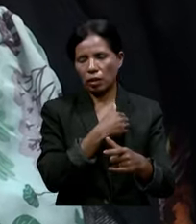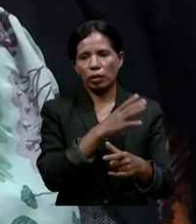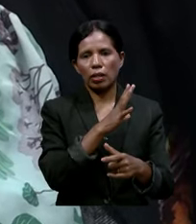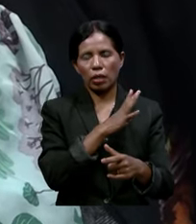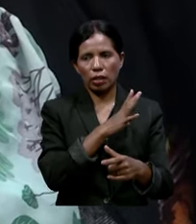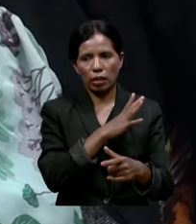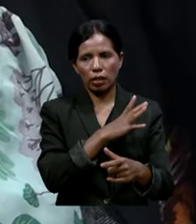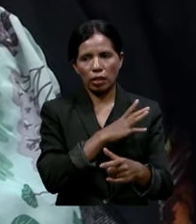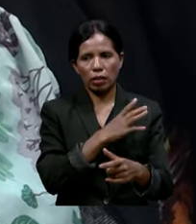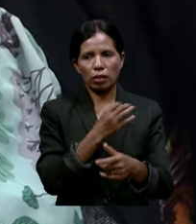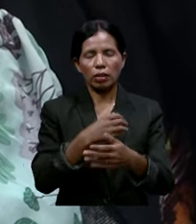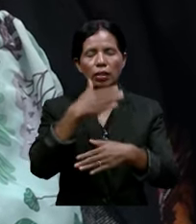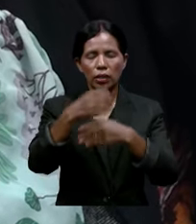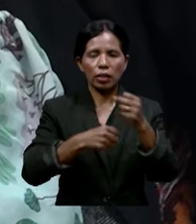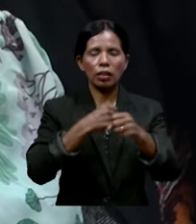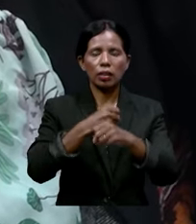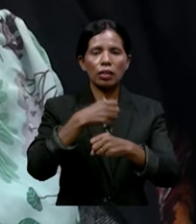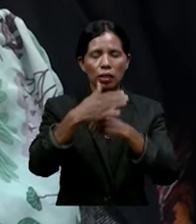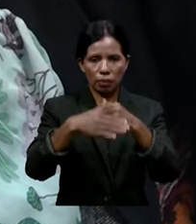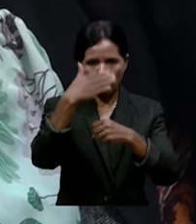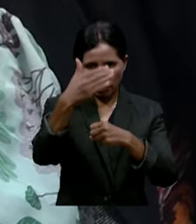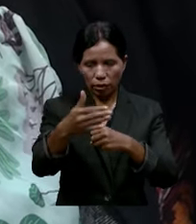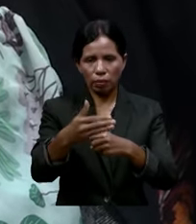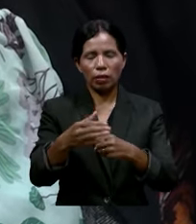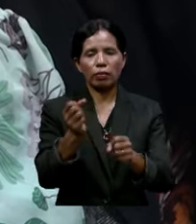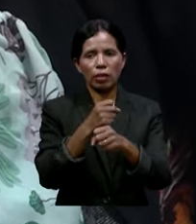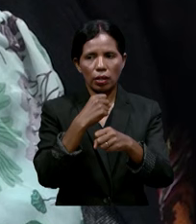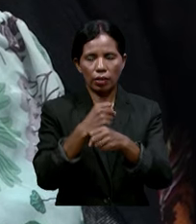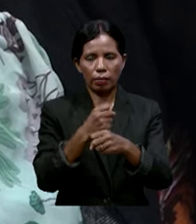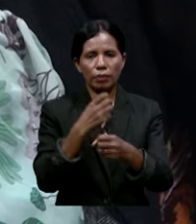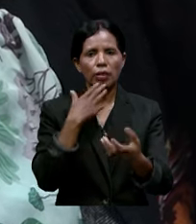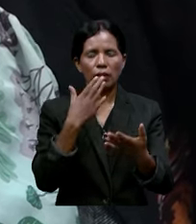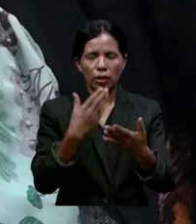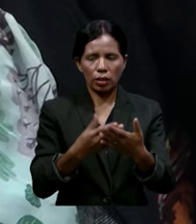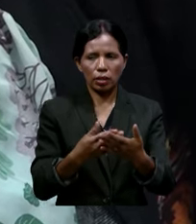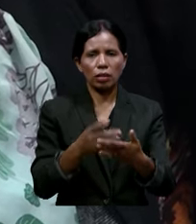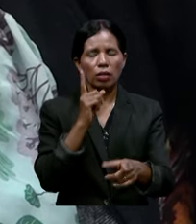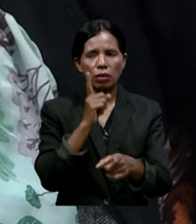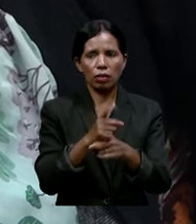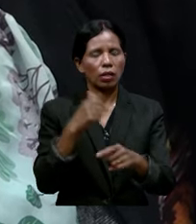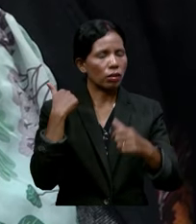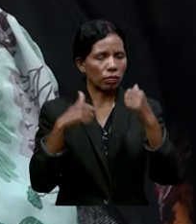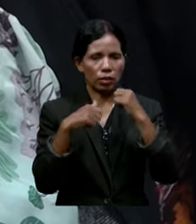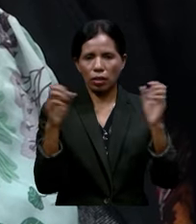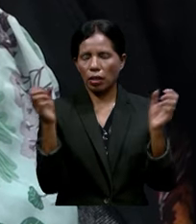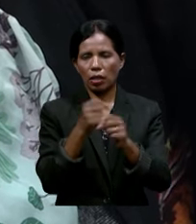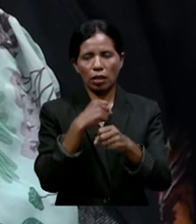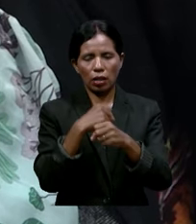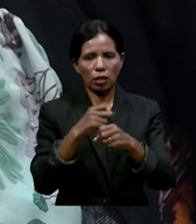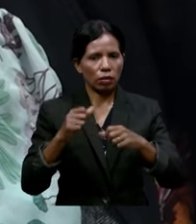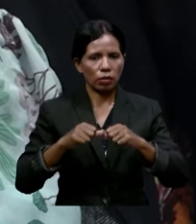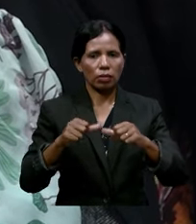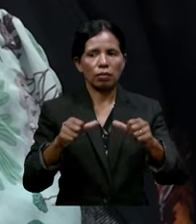depois periode mai fale mak fanya lau, agora nih efek tu kan nih impact tu mak los aktivitas lah lau, level lau